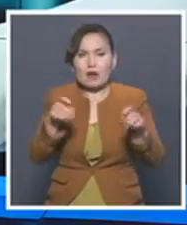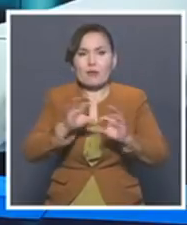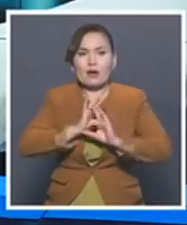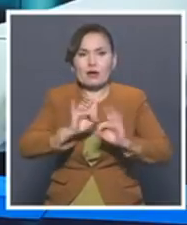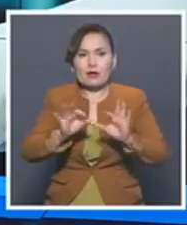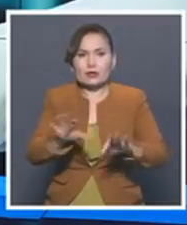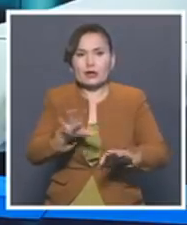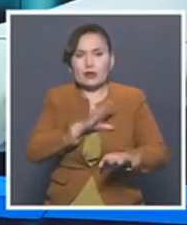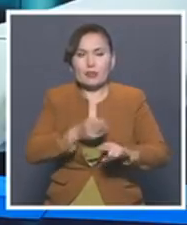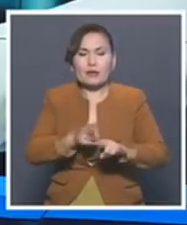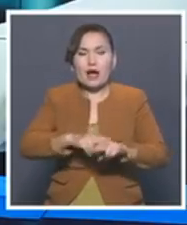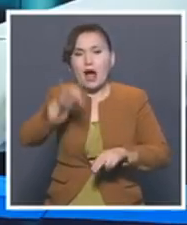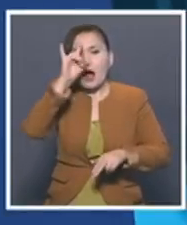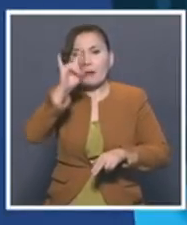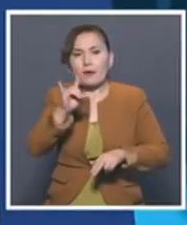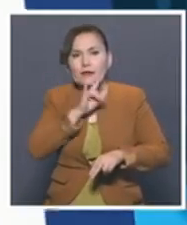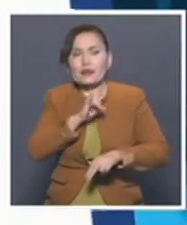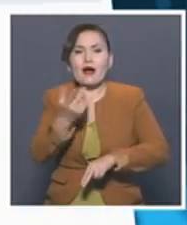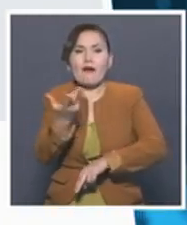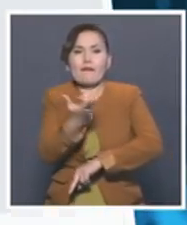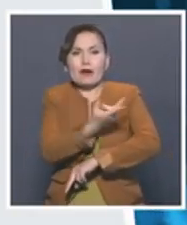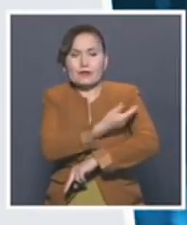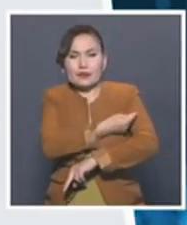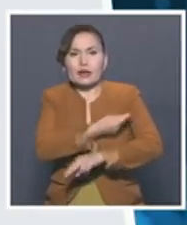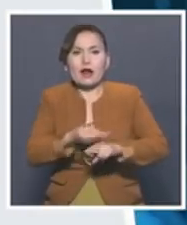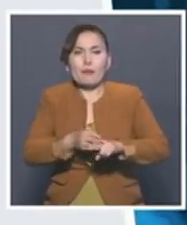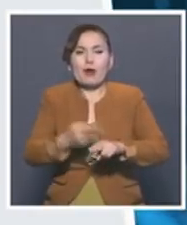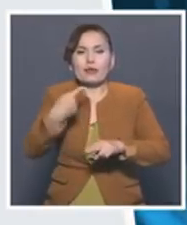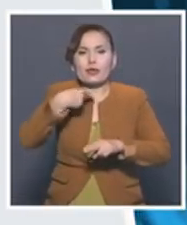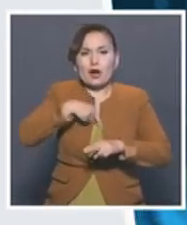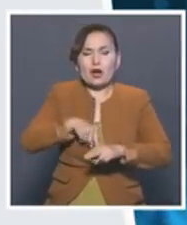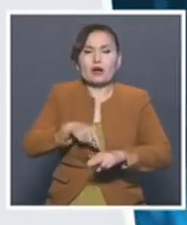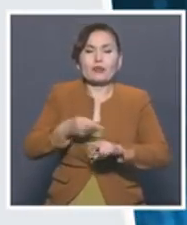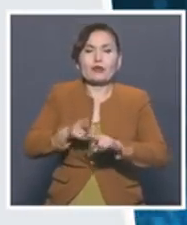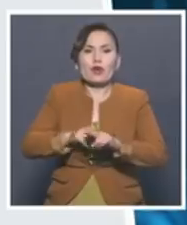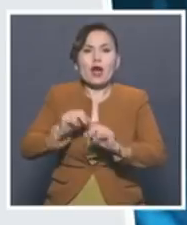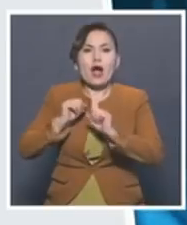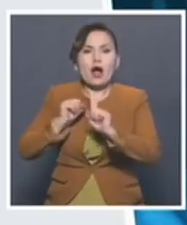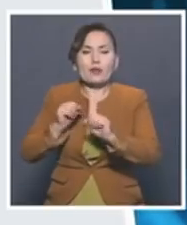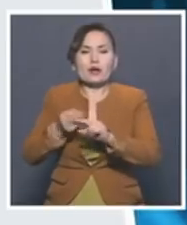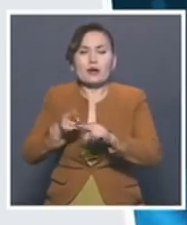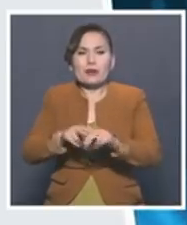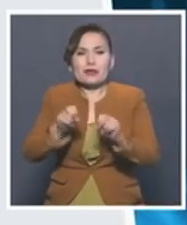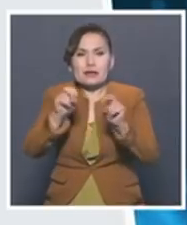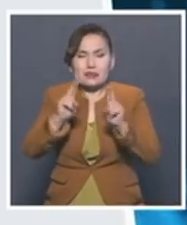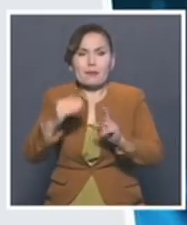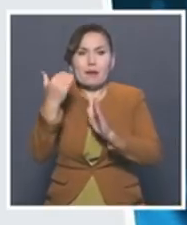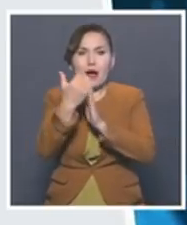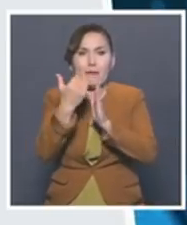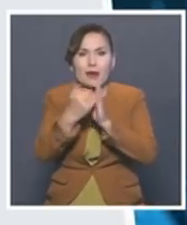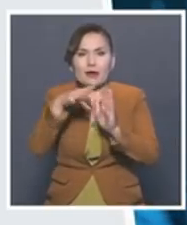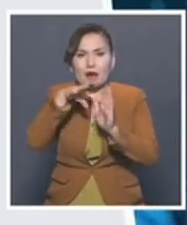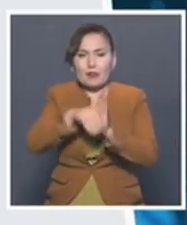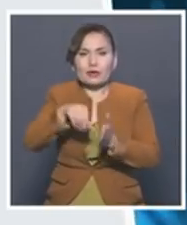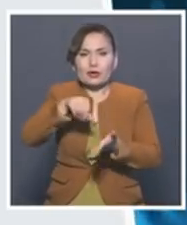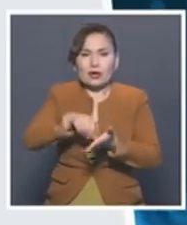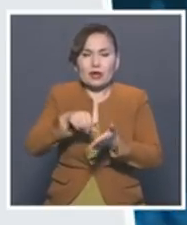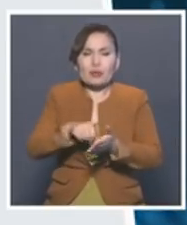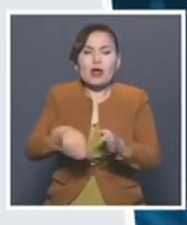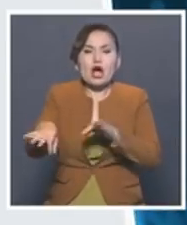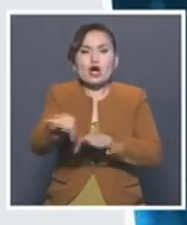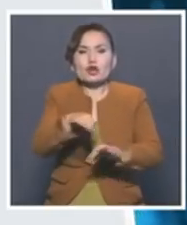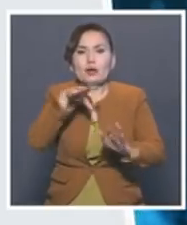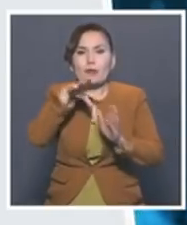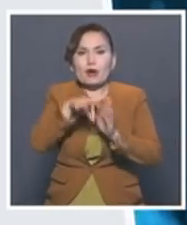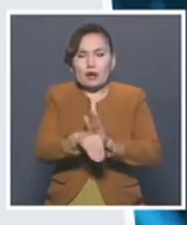Қожахмет мәлімдеді. Қазақстан вакциналар мен иммунизацияның жаһандық альянсы құрған арнайы бағдарламаға мүше. Жобаға қосылған